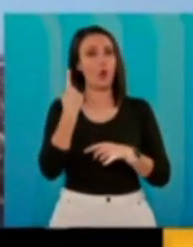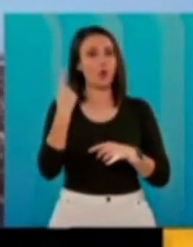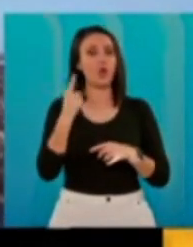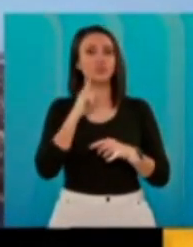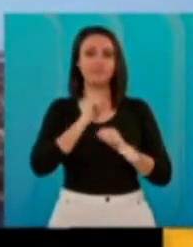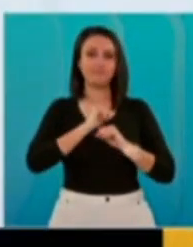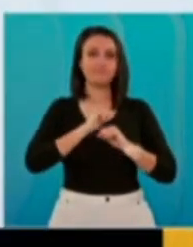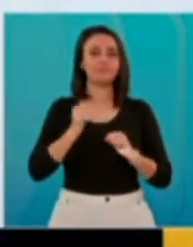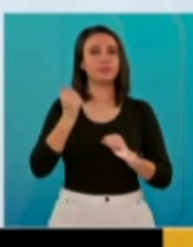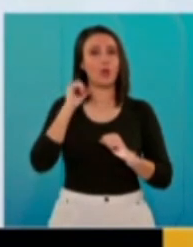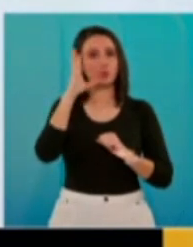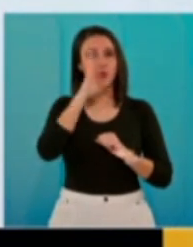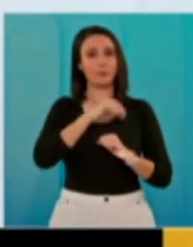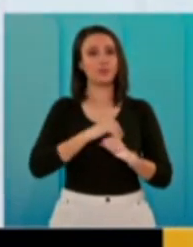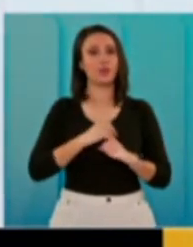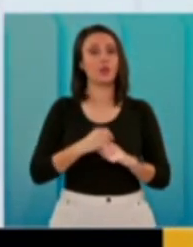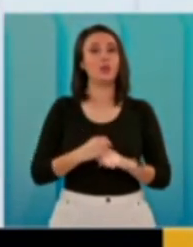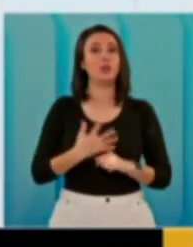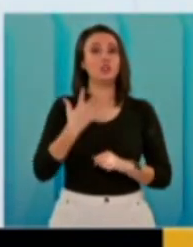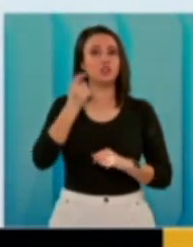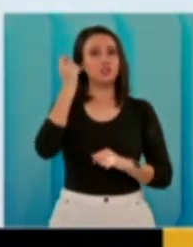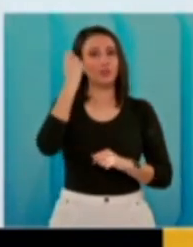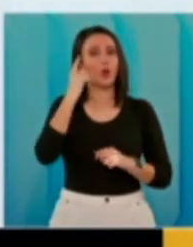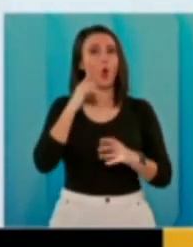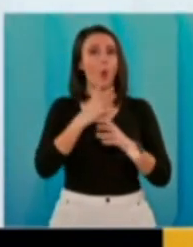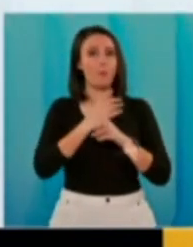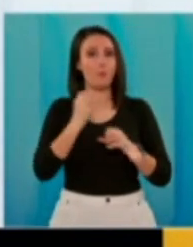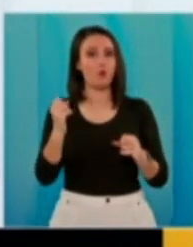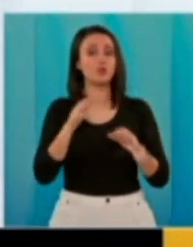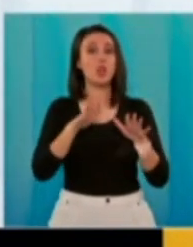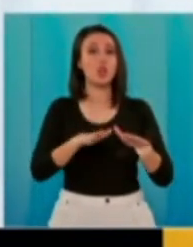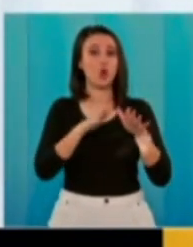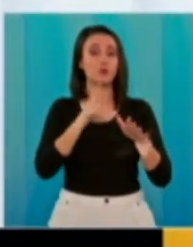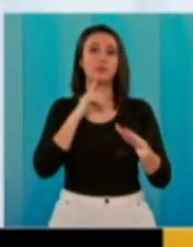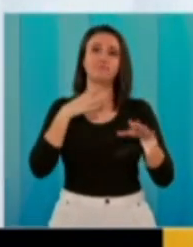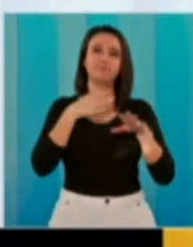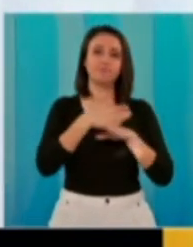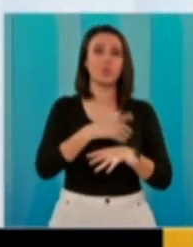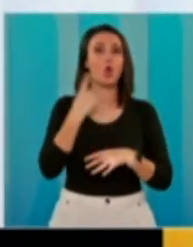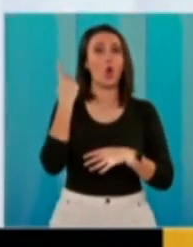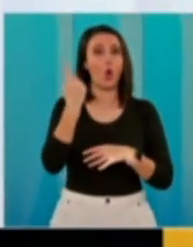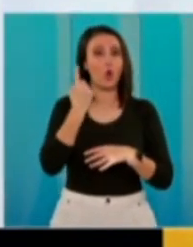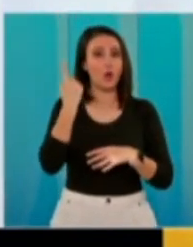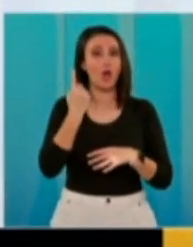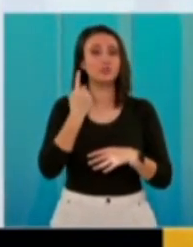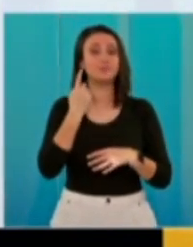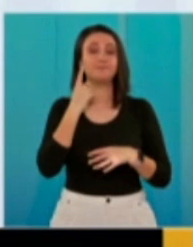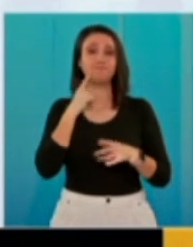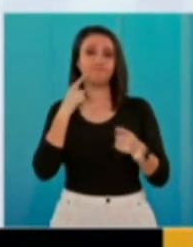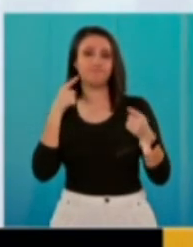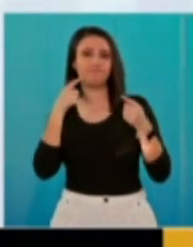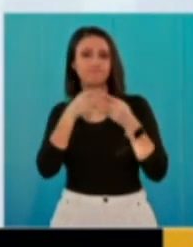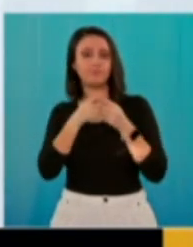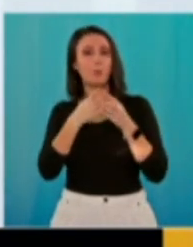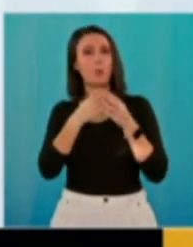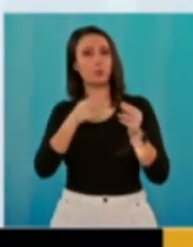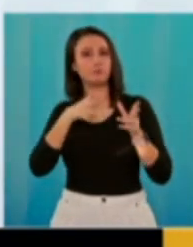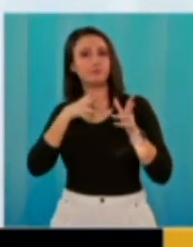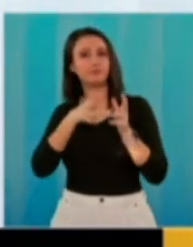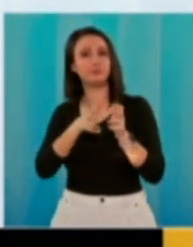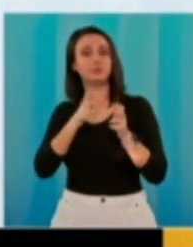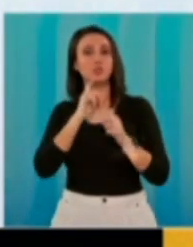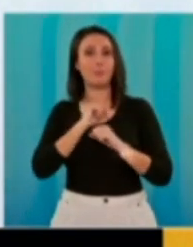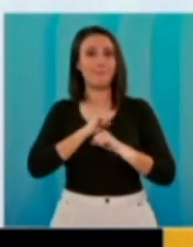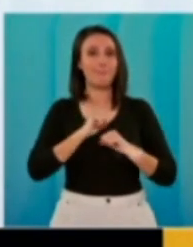artilerie noaptea trecută. 5 civili au fost uciși, iar alți 19 au fost răniți. Orașul Avdiivka a fost ținta unor tiruri de artilerie și a